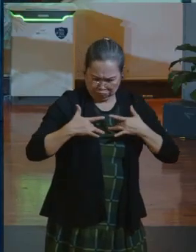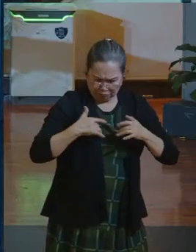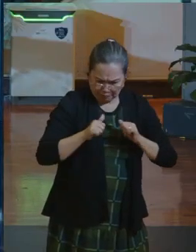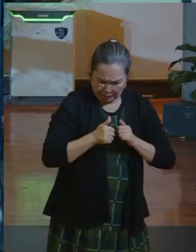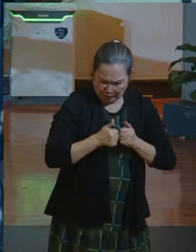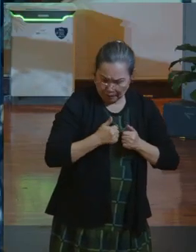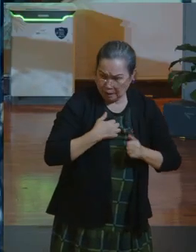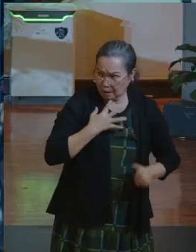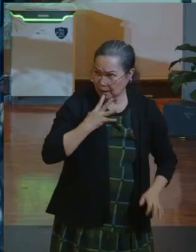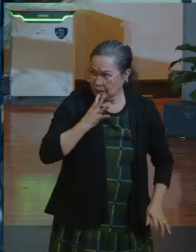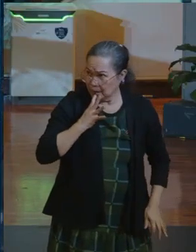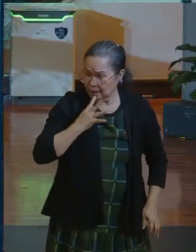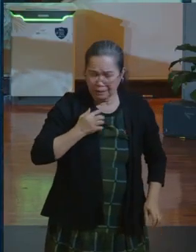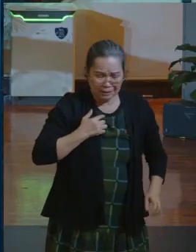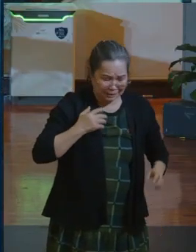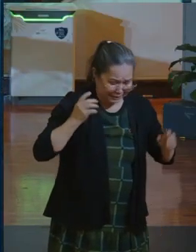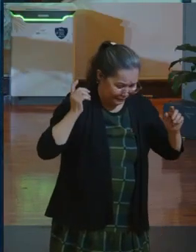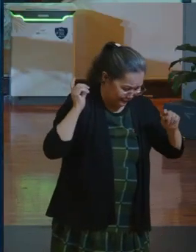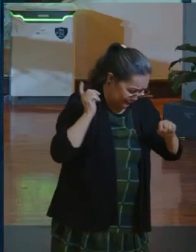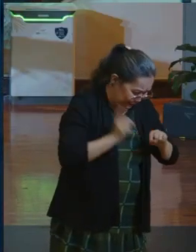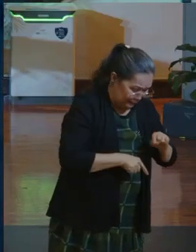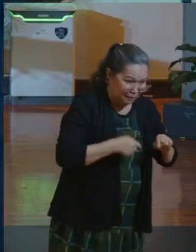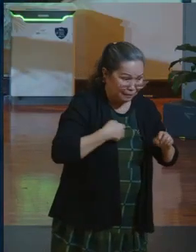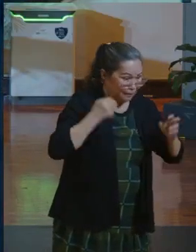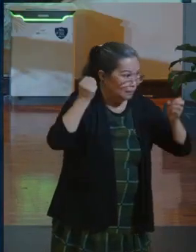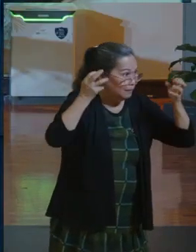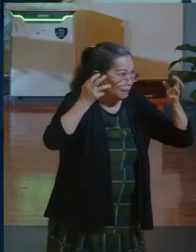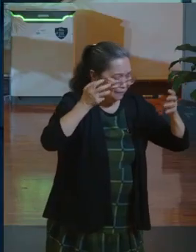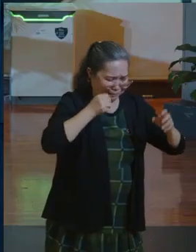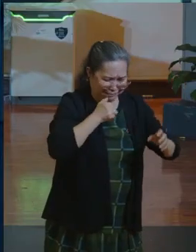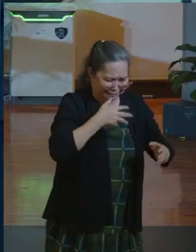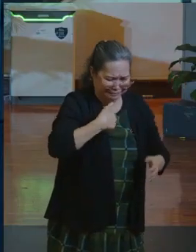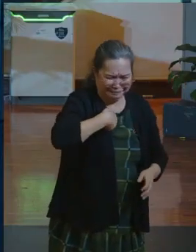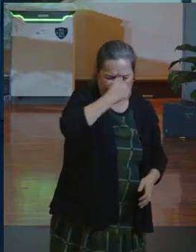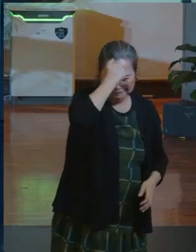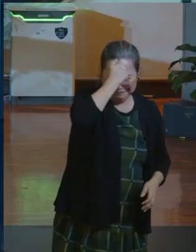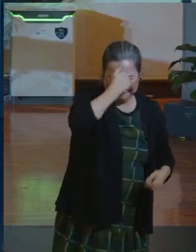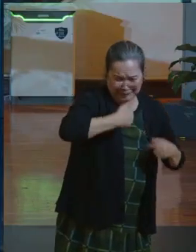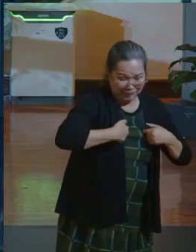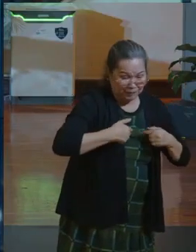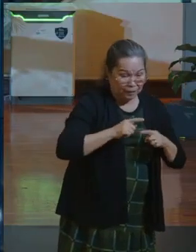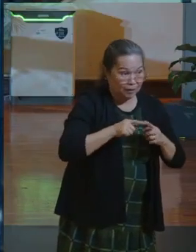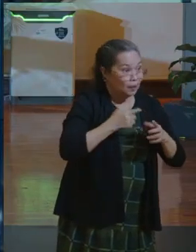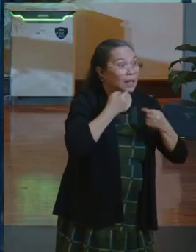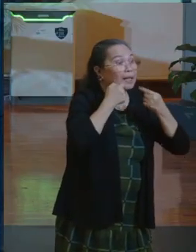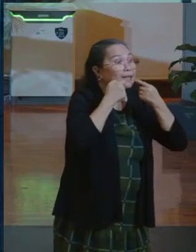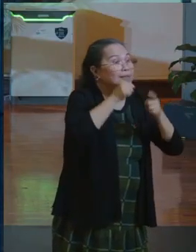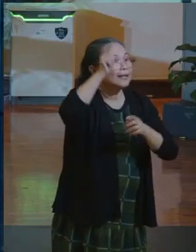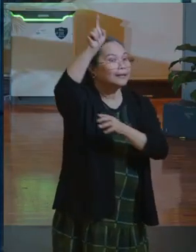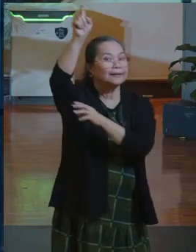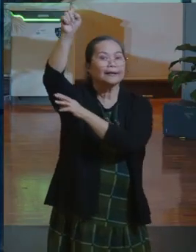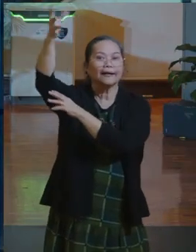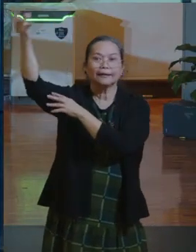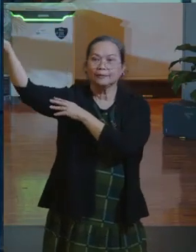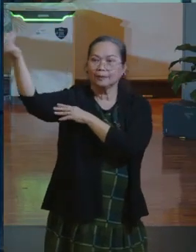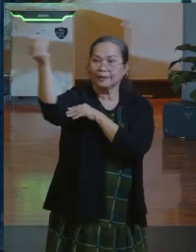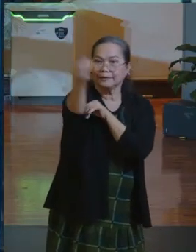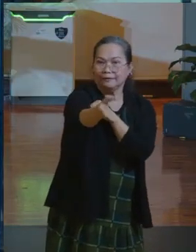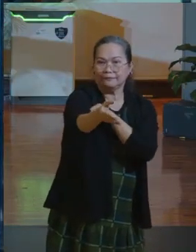to speak or what you are to say. For what you are to say will be given to you in that hour.